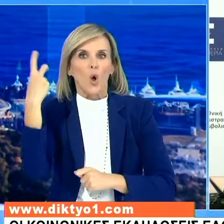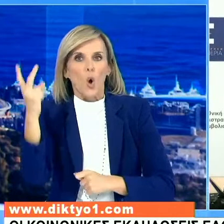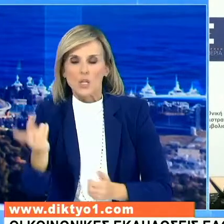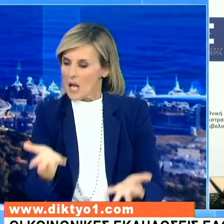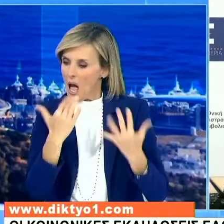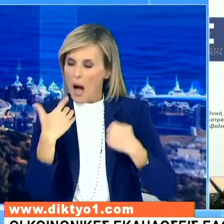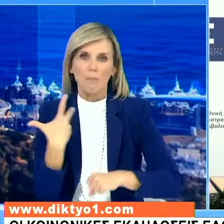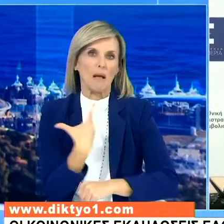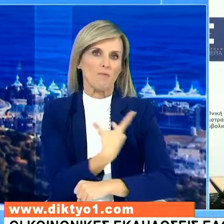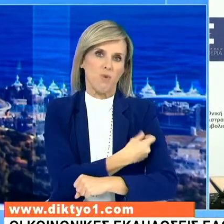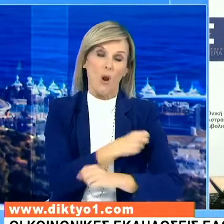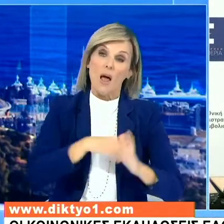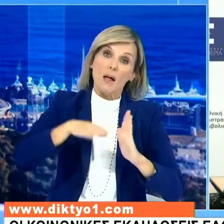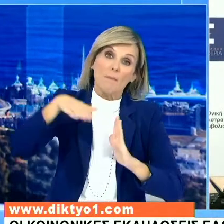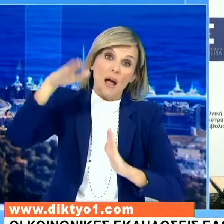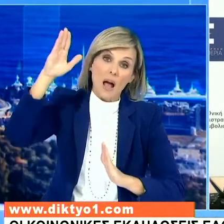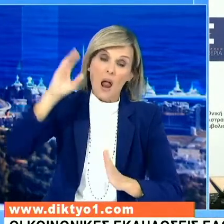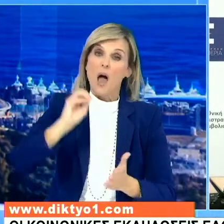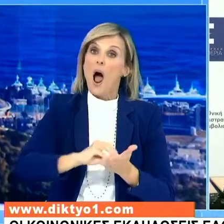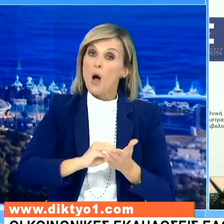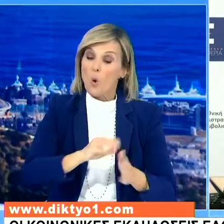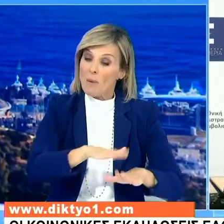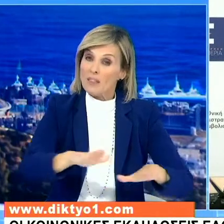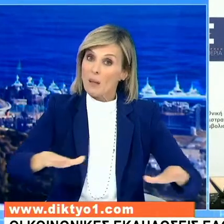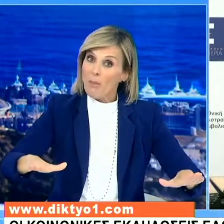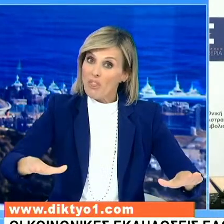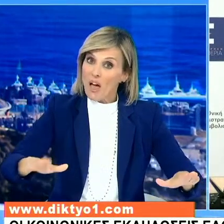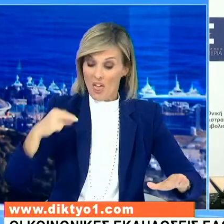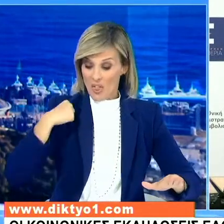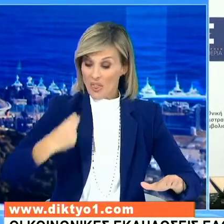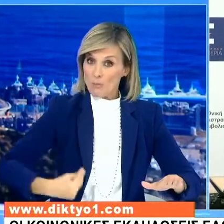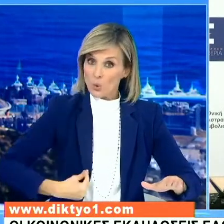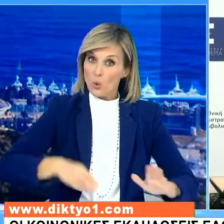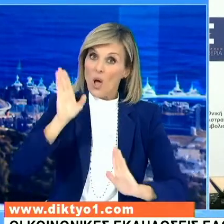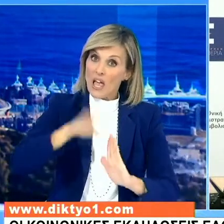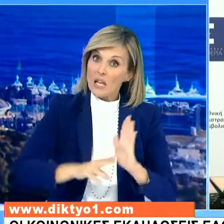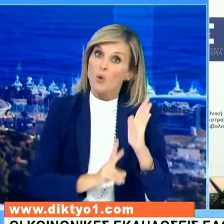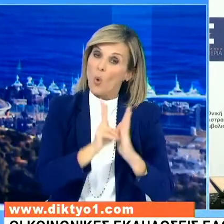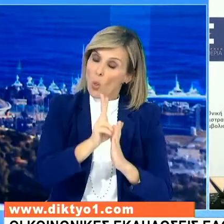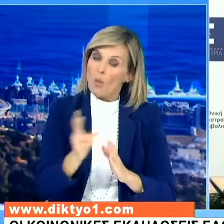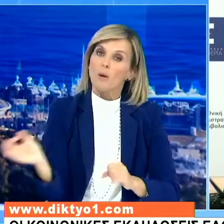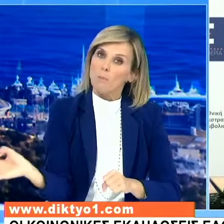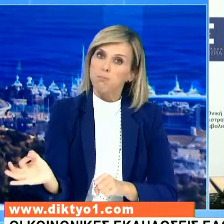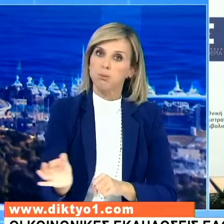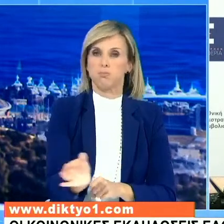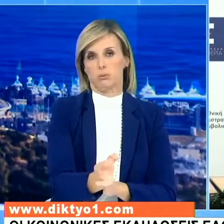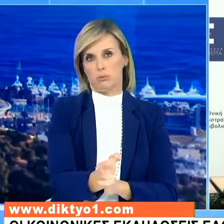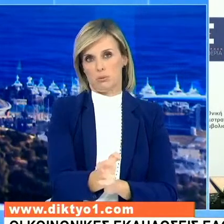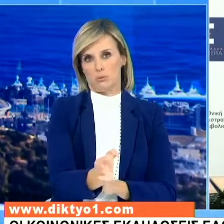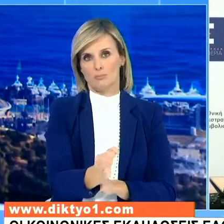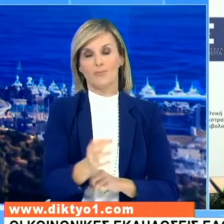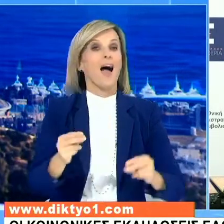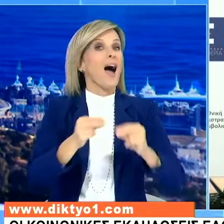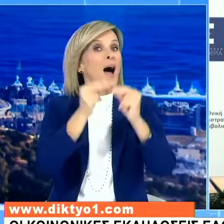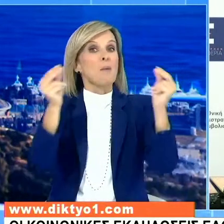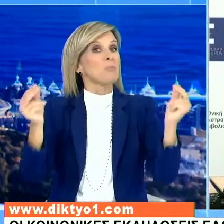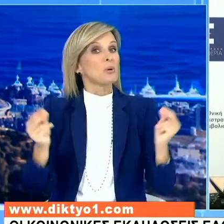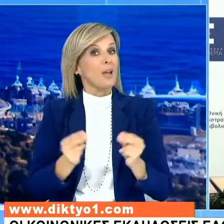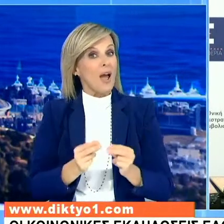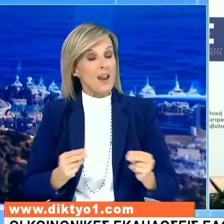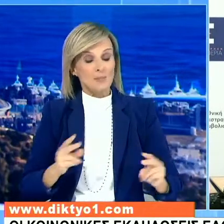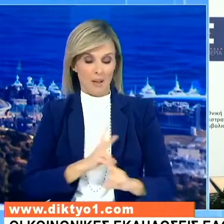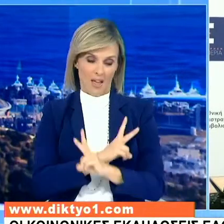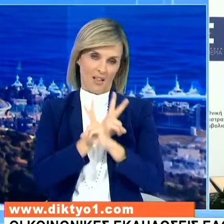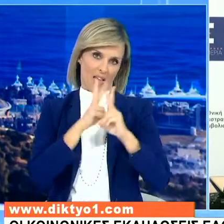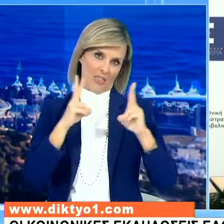τελευταίων 2 εβδομάδων στα παιδιά ηλικίας κάτω των 12 ετών. Τα συμπεράσματα είναι ξεκάθαρα. Δεν υπάρχει